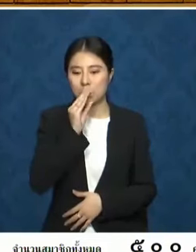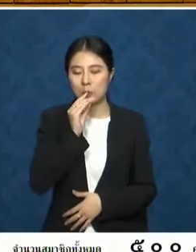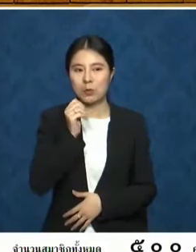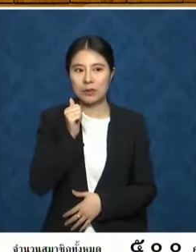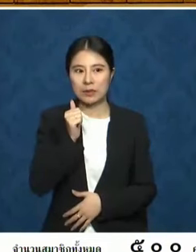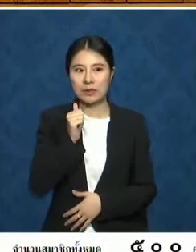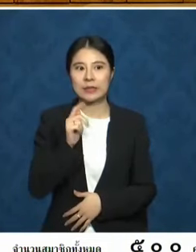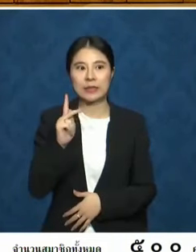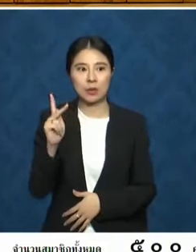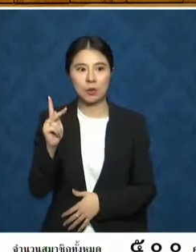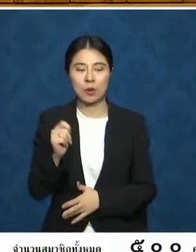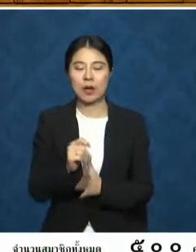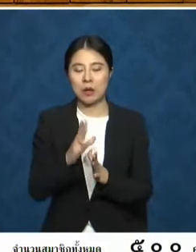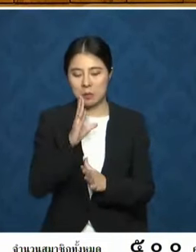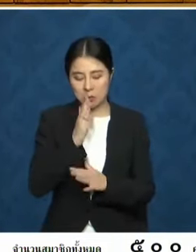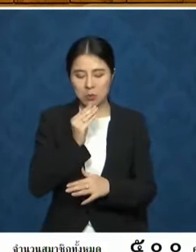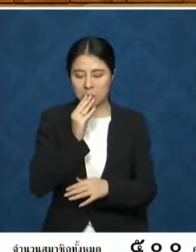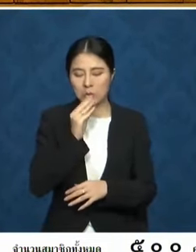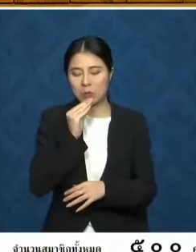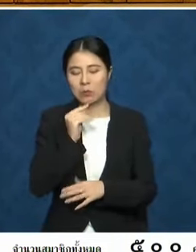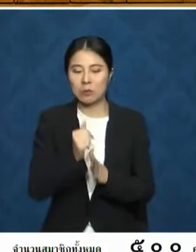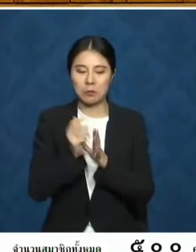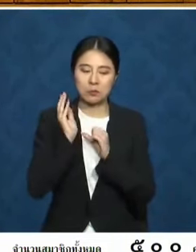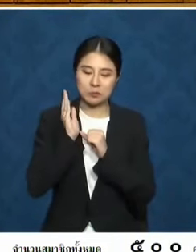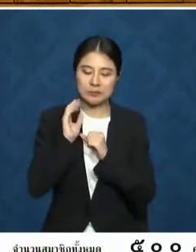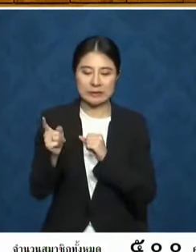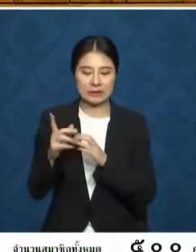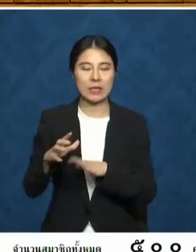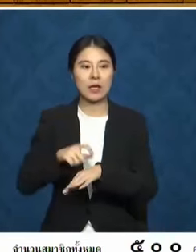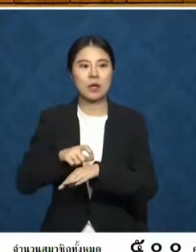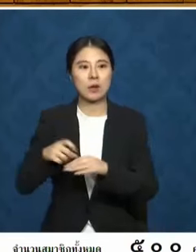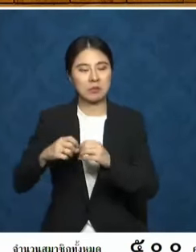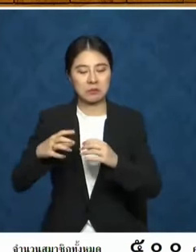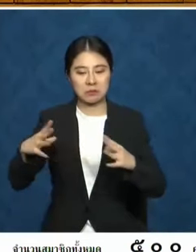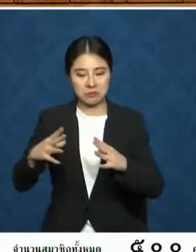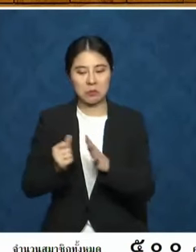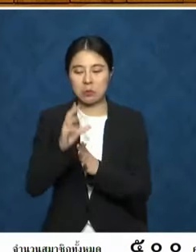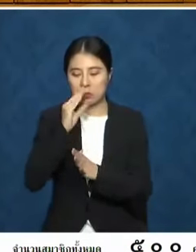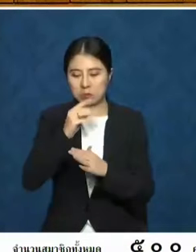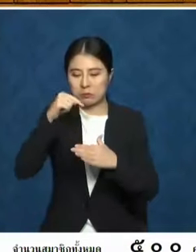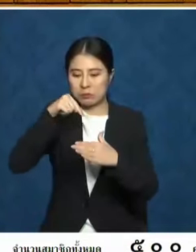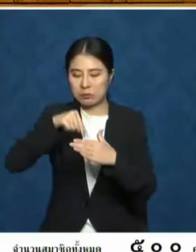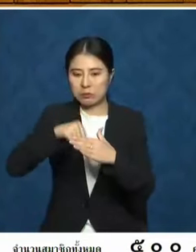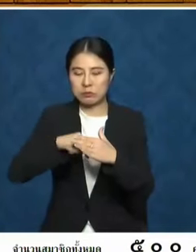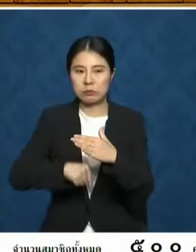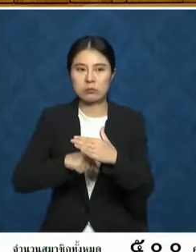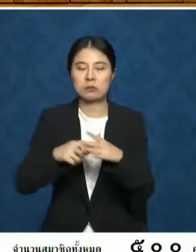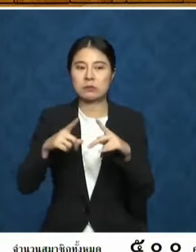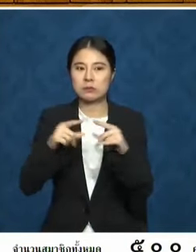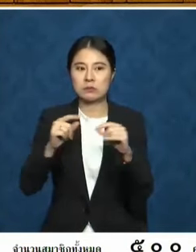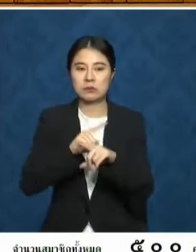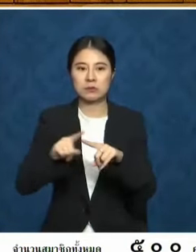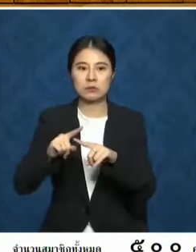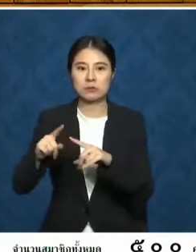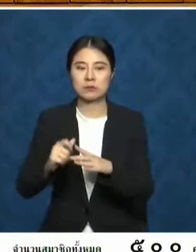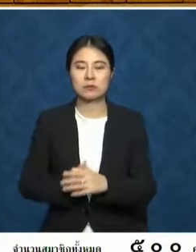ผมนำเสนอไปทั้หมดอีกต้ขบคที่ท่ช่วยขยายเวลาและลงลึกในแต่ละเรื่องที่กรุณาสร